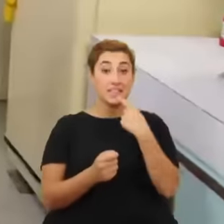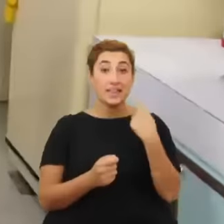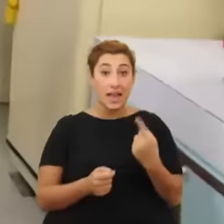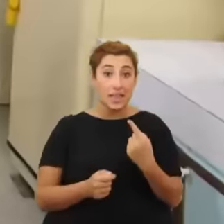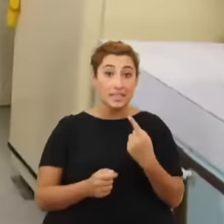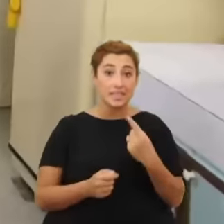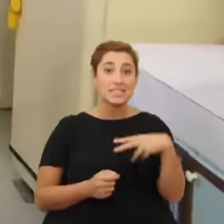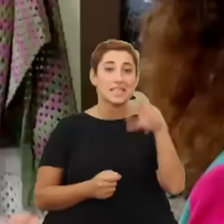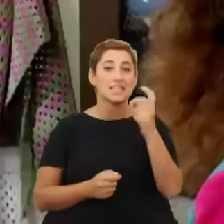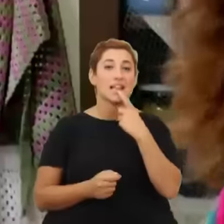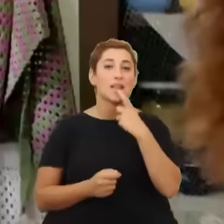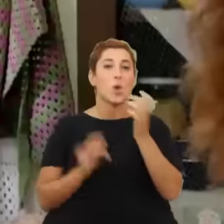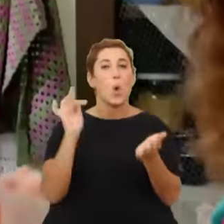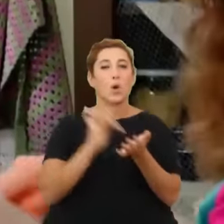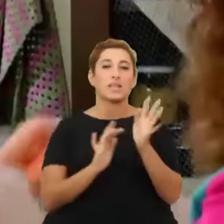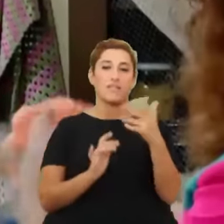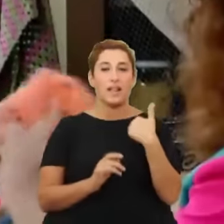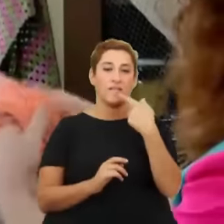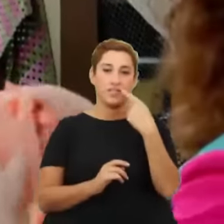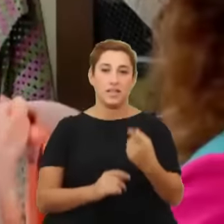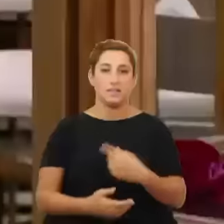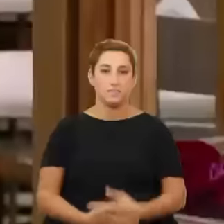derseniz 80'li yılların ortalarında derim.